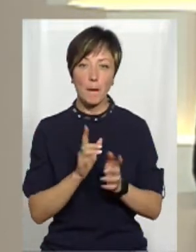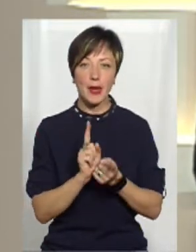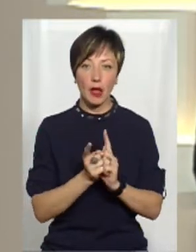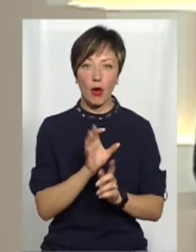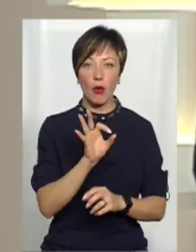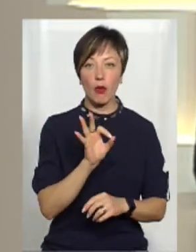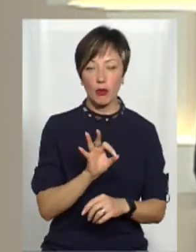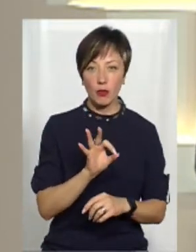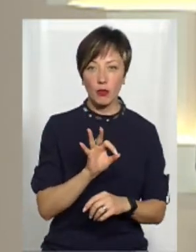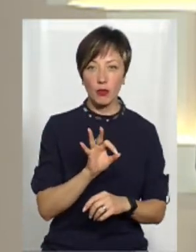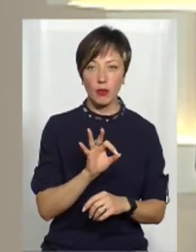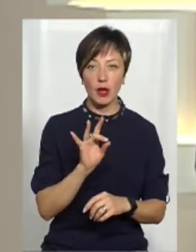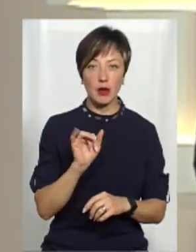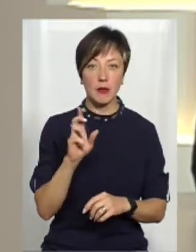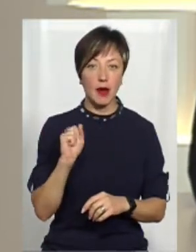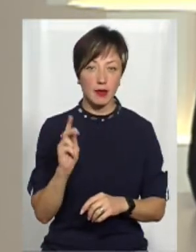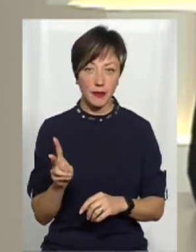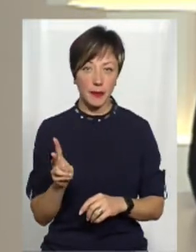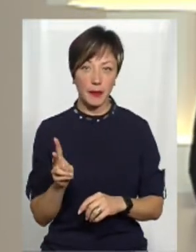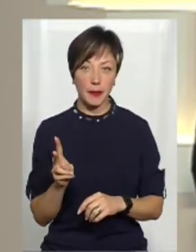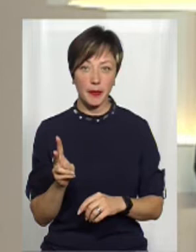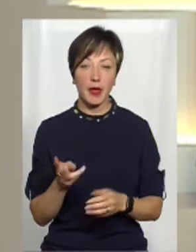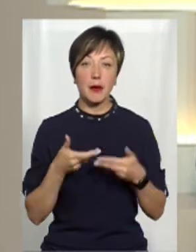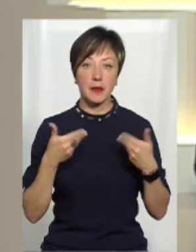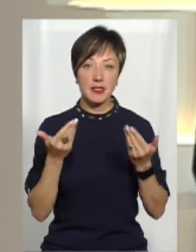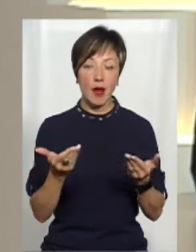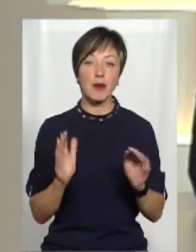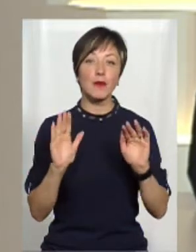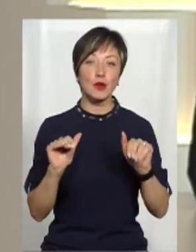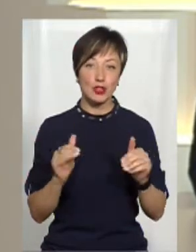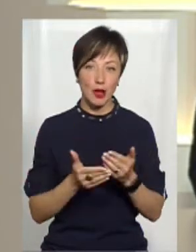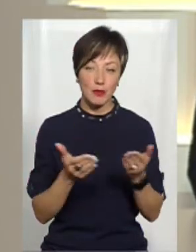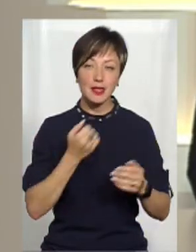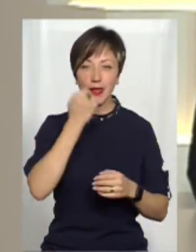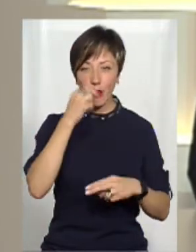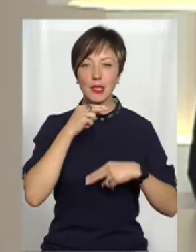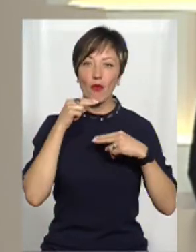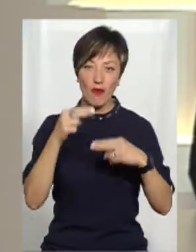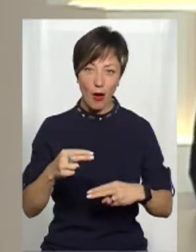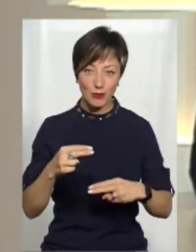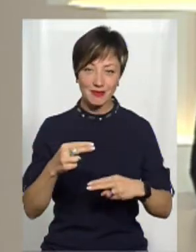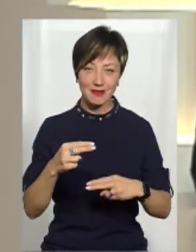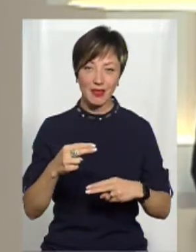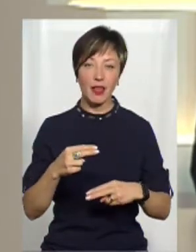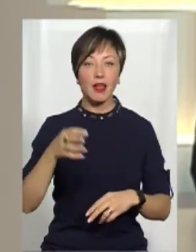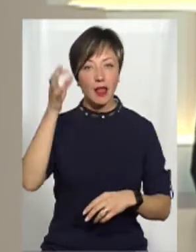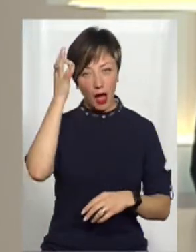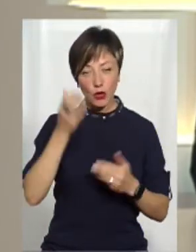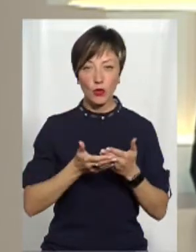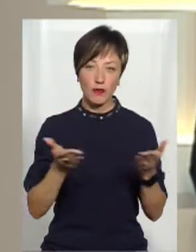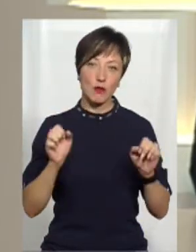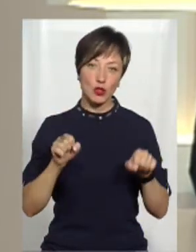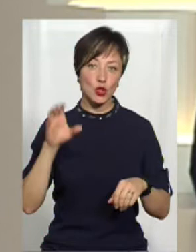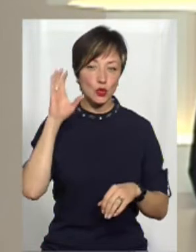мову перекладала Ольга Рибак. Ми з вами прощаємося. Дякуємо за увагу. Нагадую, що ви